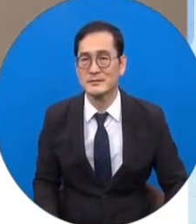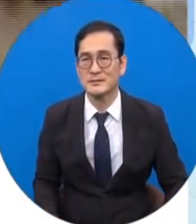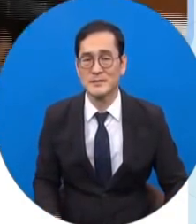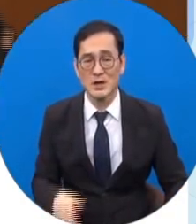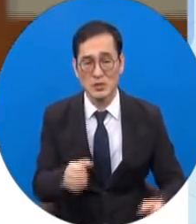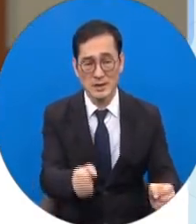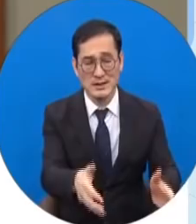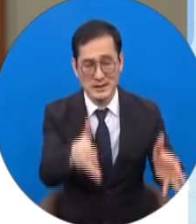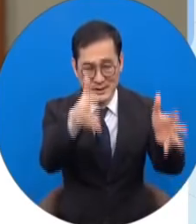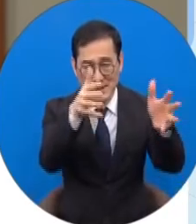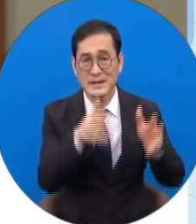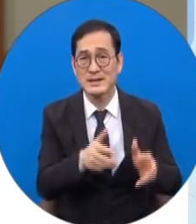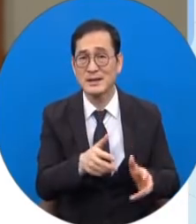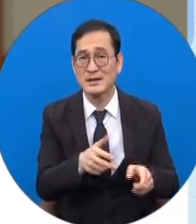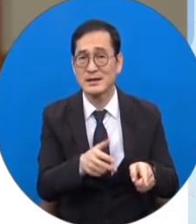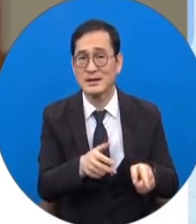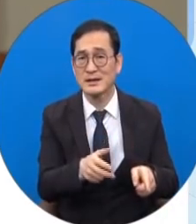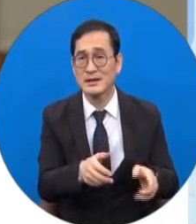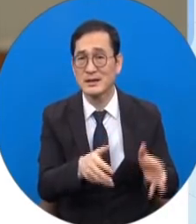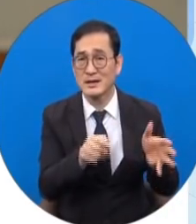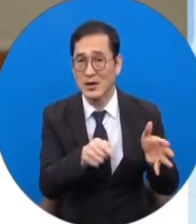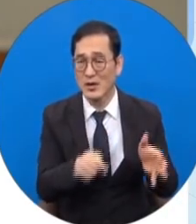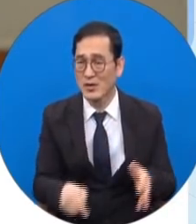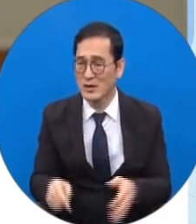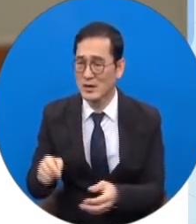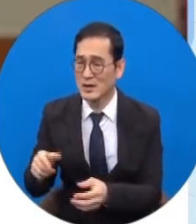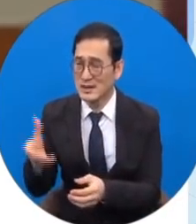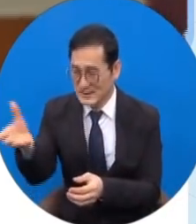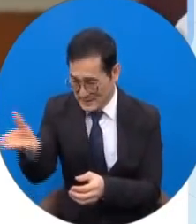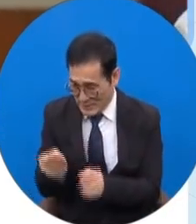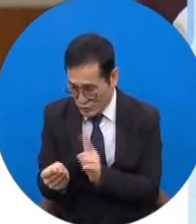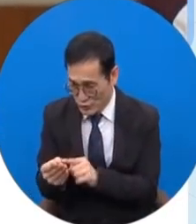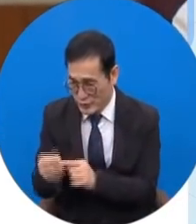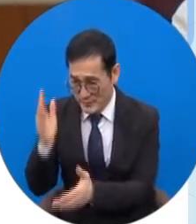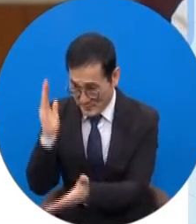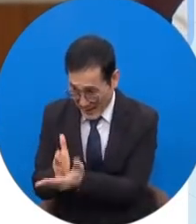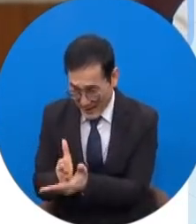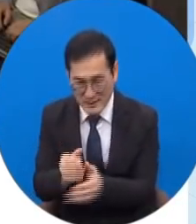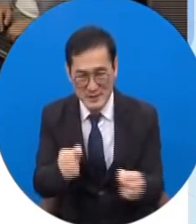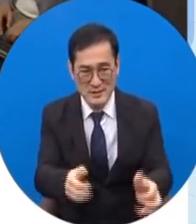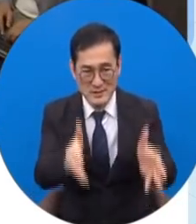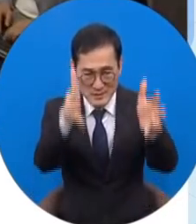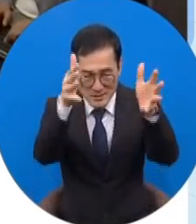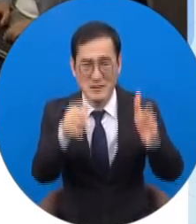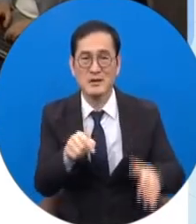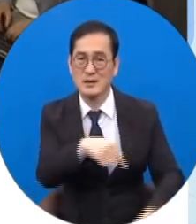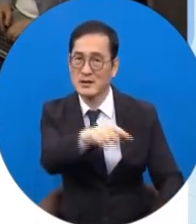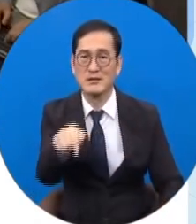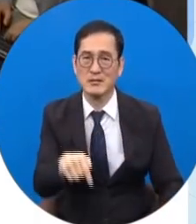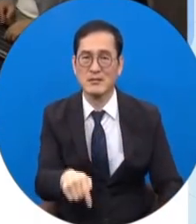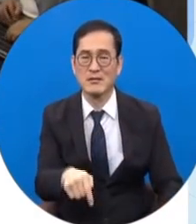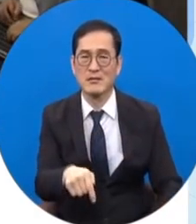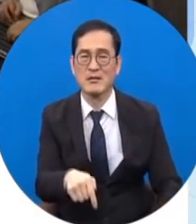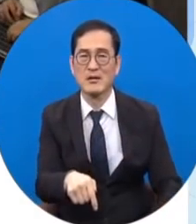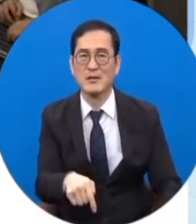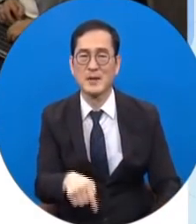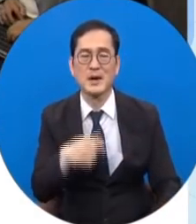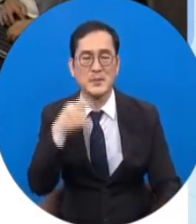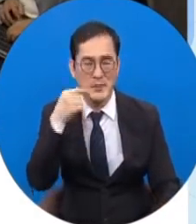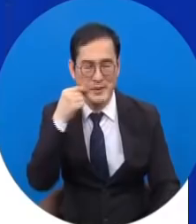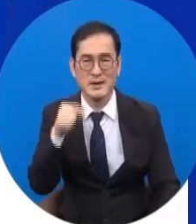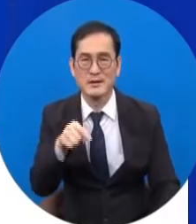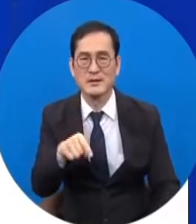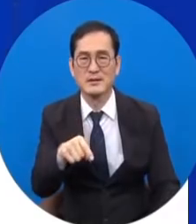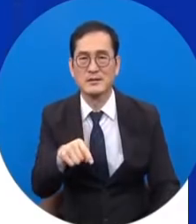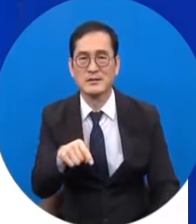면 그 때 아예 사업에 진척이 안 됐을 것 아니겠냐 라고 하는 논리는 전혀 뭐 억측 이라고 보기는 좀 어렵지 않을까 생각합니다 이제 배 후보는